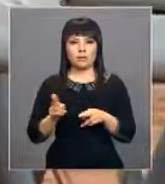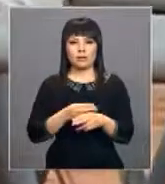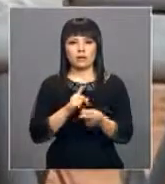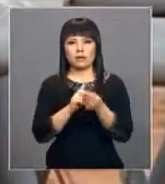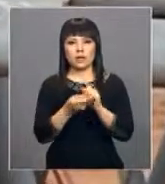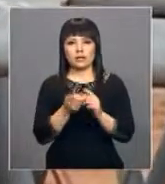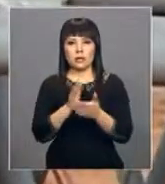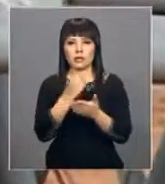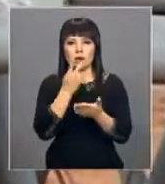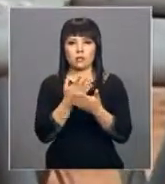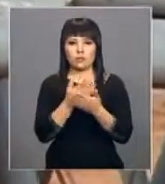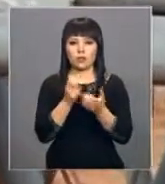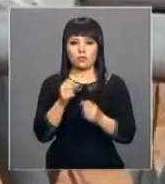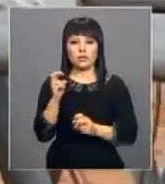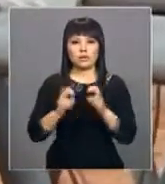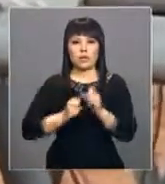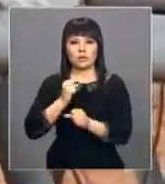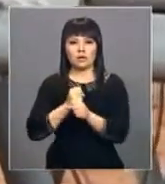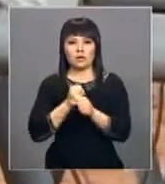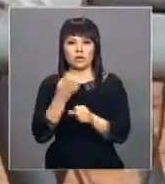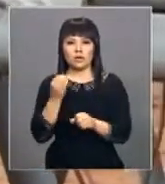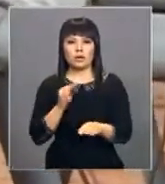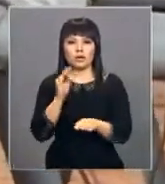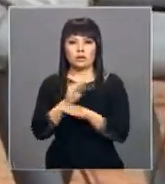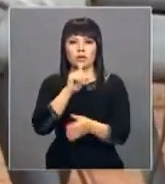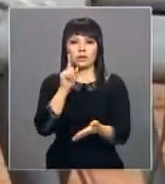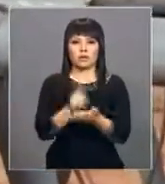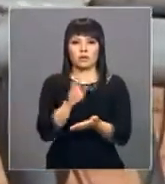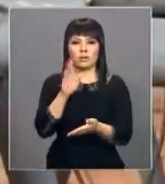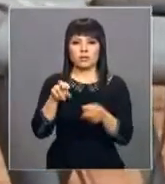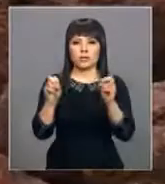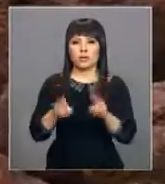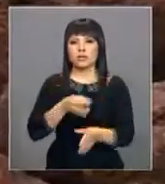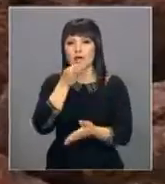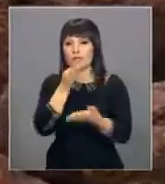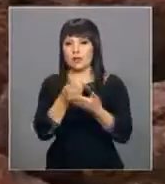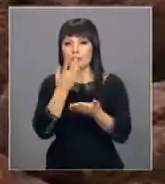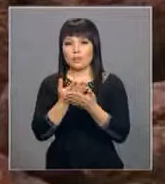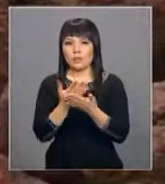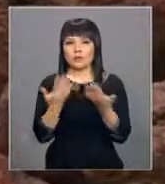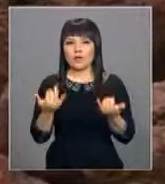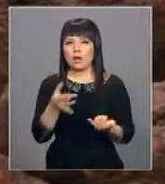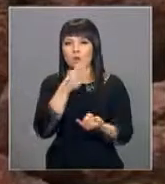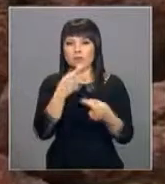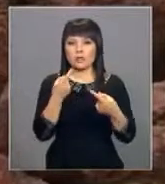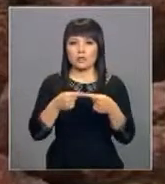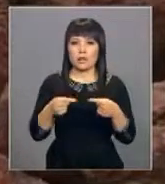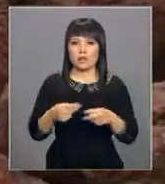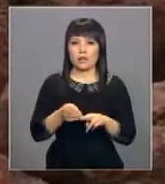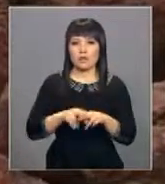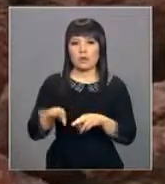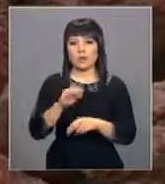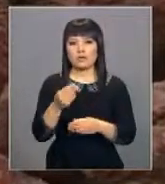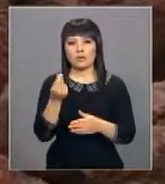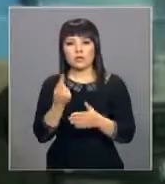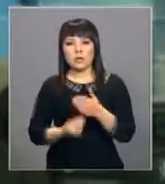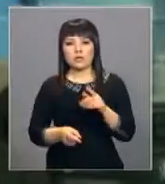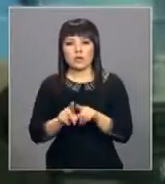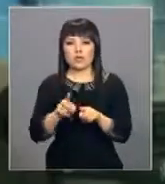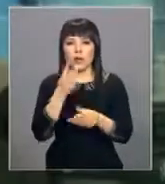2 жылда өндірістің күйреуіне әкеп соғуы әбден мүмкін. Ал мамандар қазірдің өзінде де талай кеніштің тақырға отырғанын